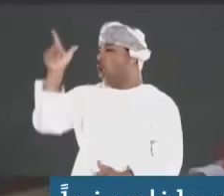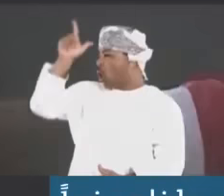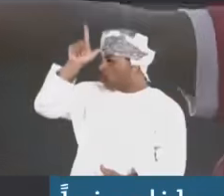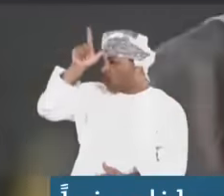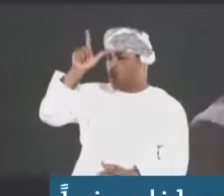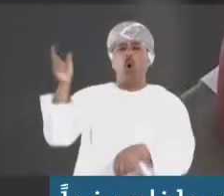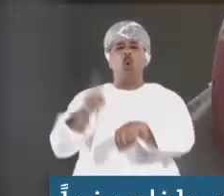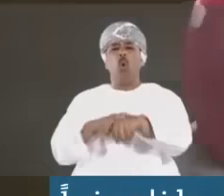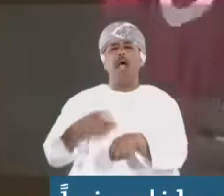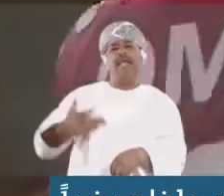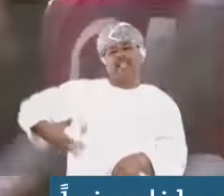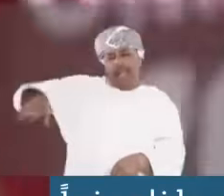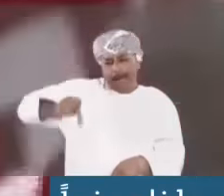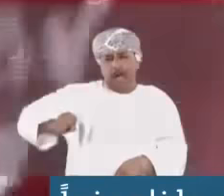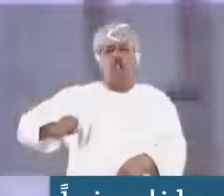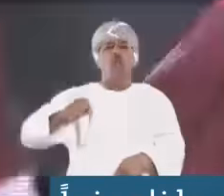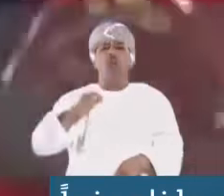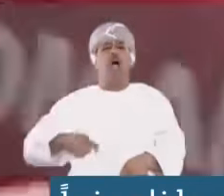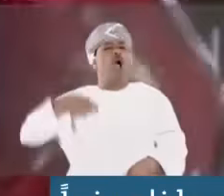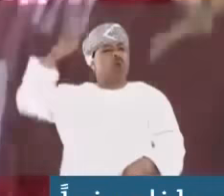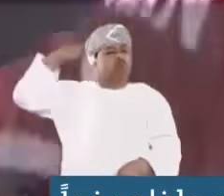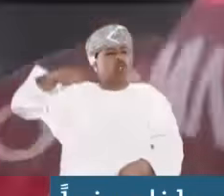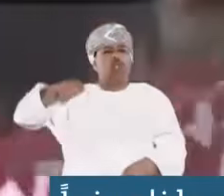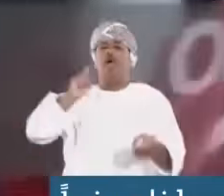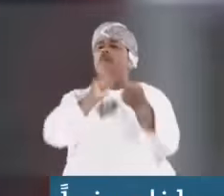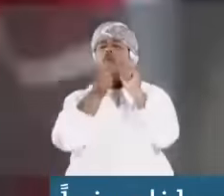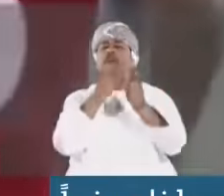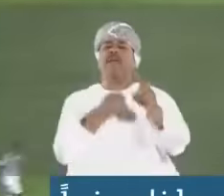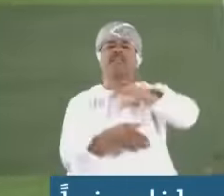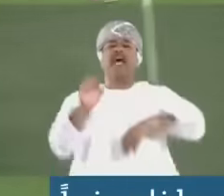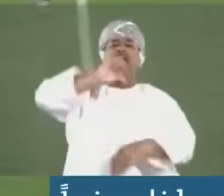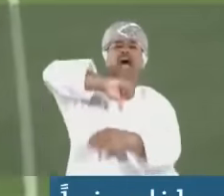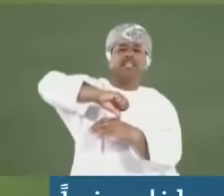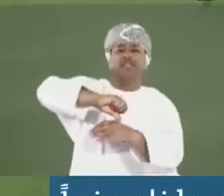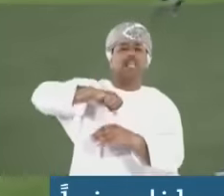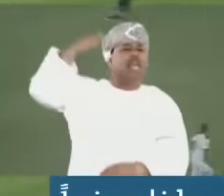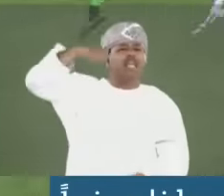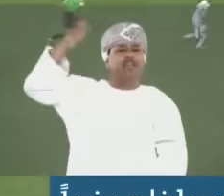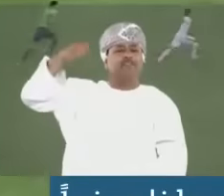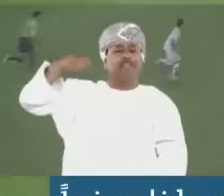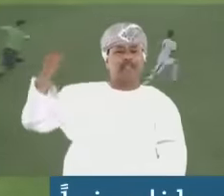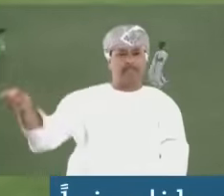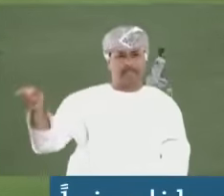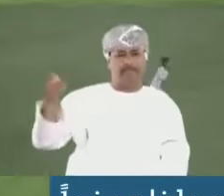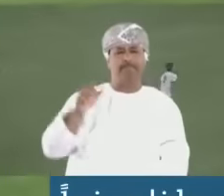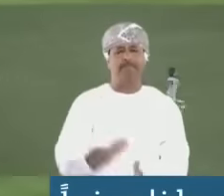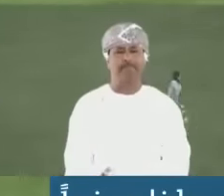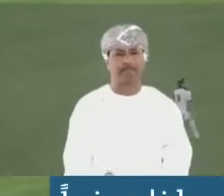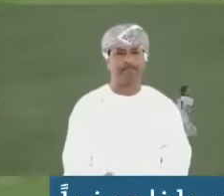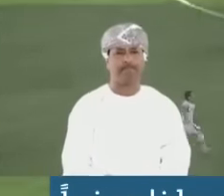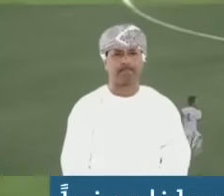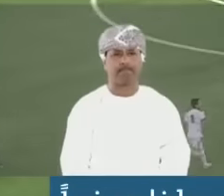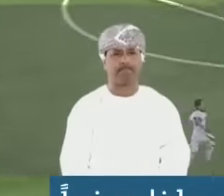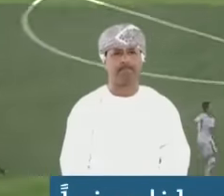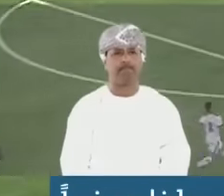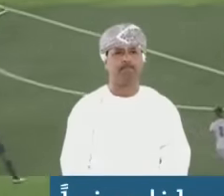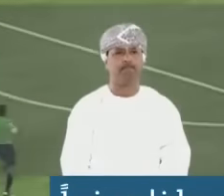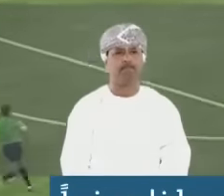ونيبال وكيرغستان، والتي أقيمت مبارياتها في عاصمة كيرغستان بشكيك.